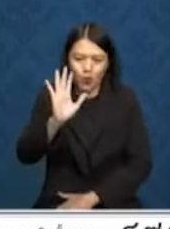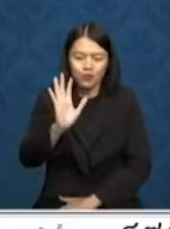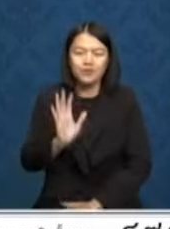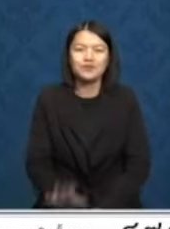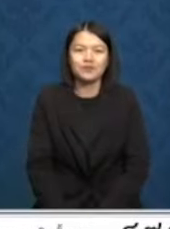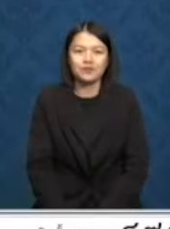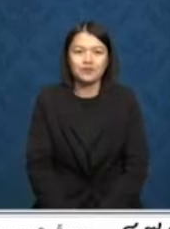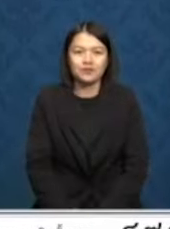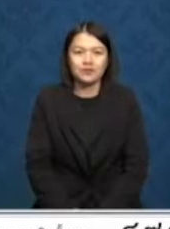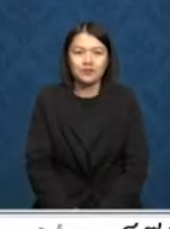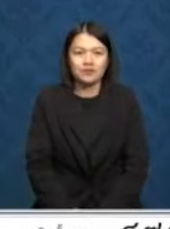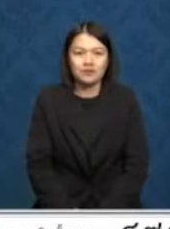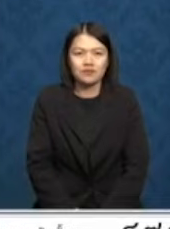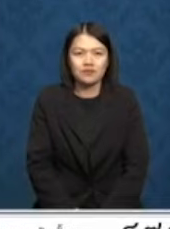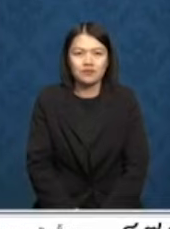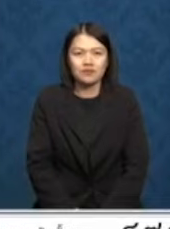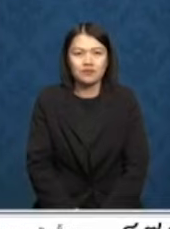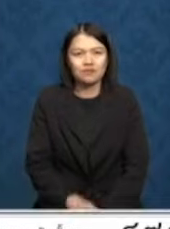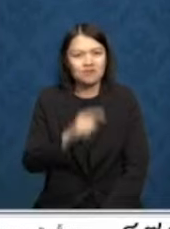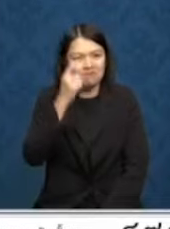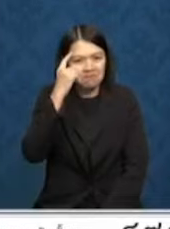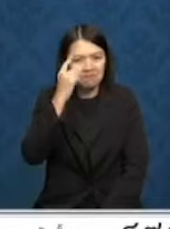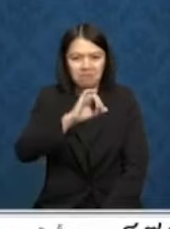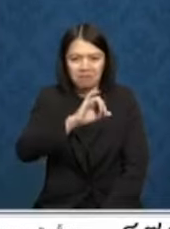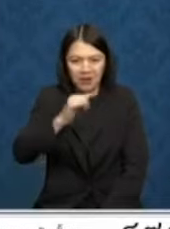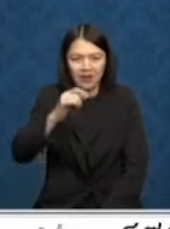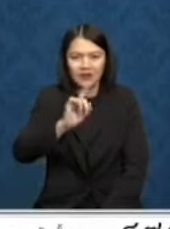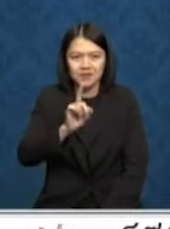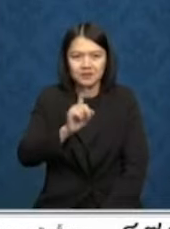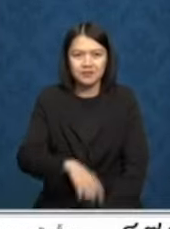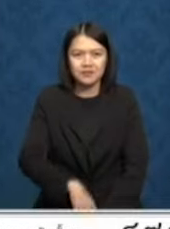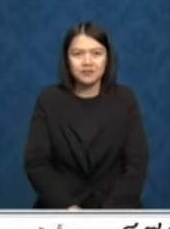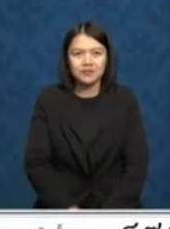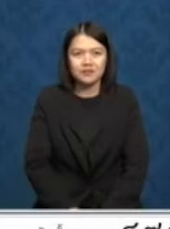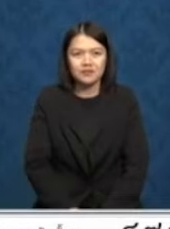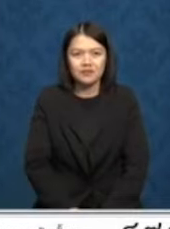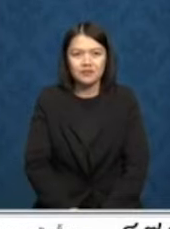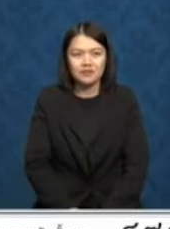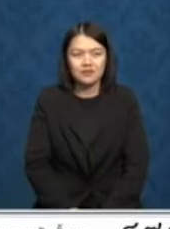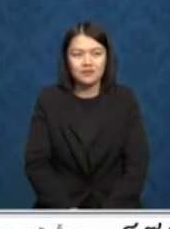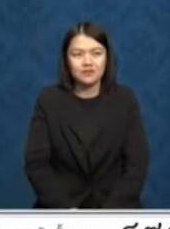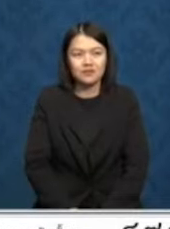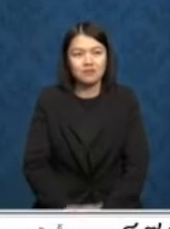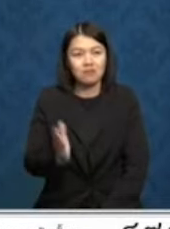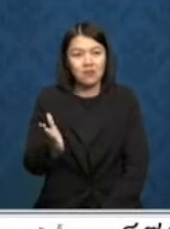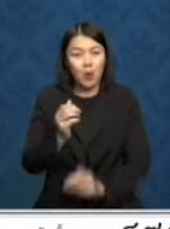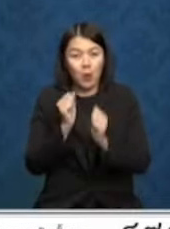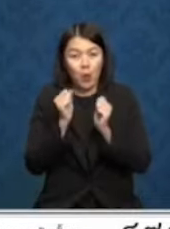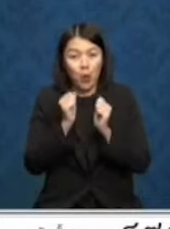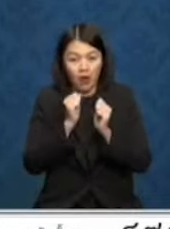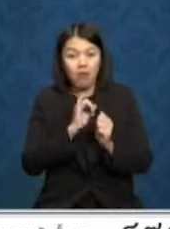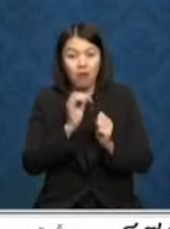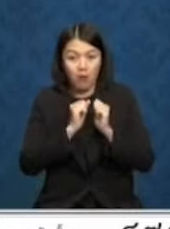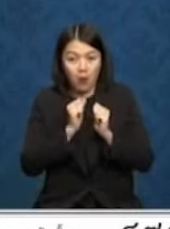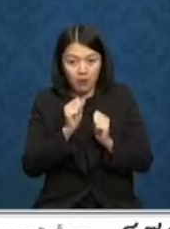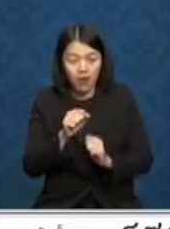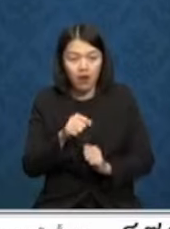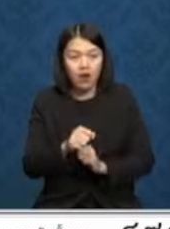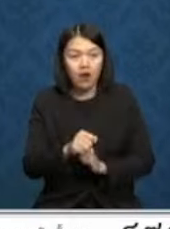านแต่ดิฉันไม่แน่ใจเหมือนกันนะคะว่าท่านปอดแหกหรือเปล่านะคะที่ไม่กล้